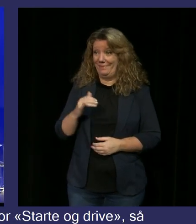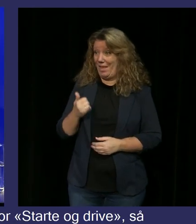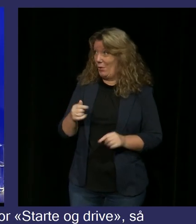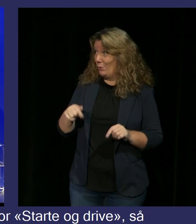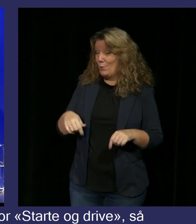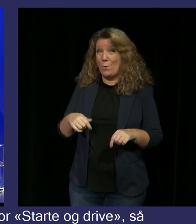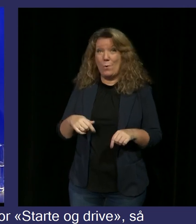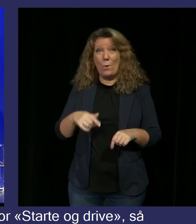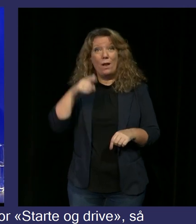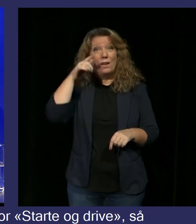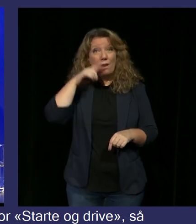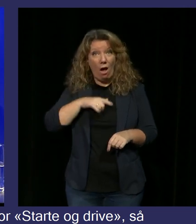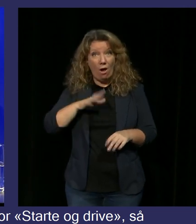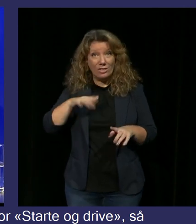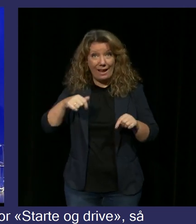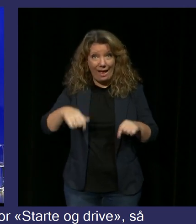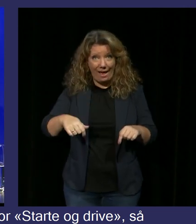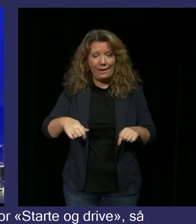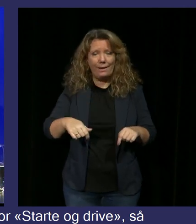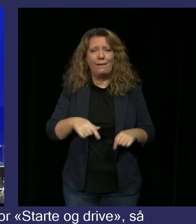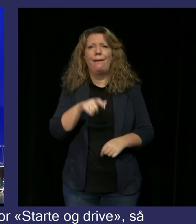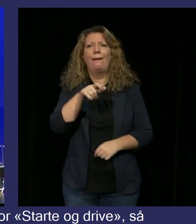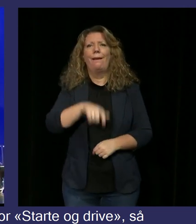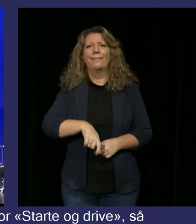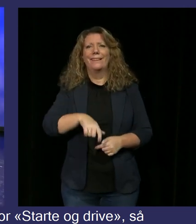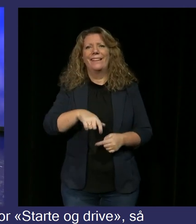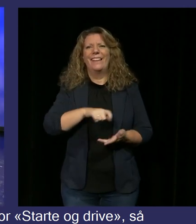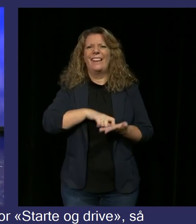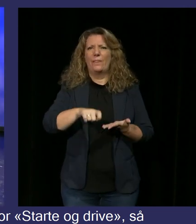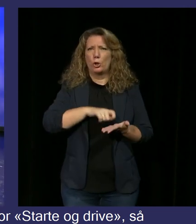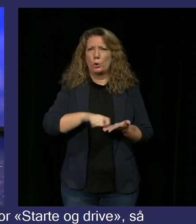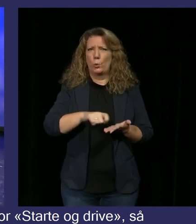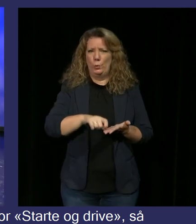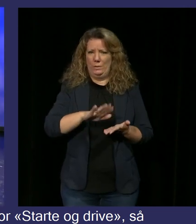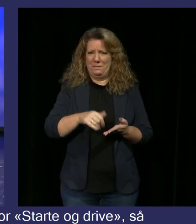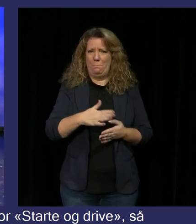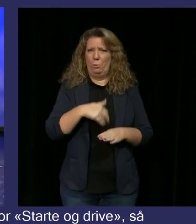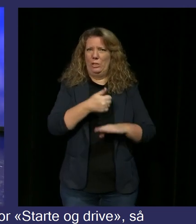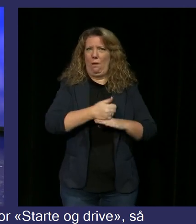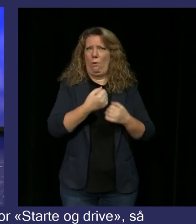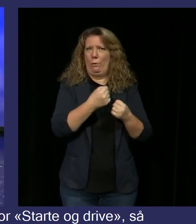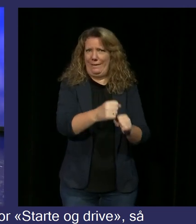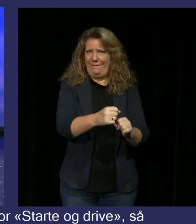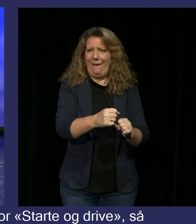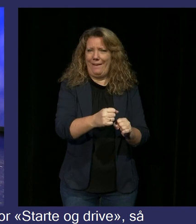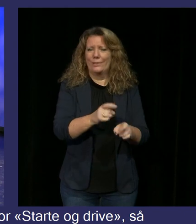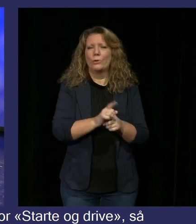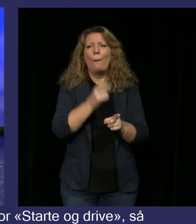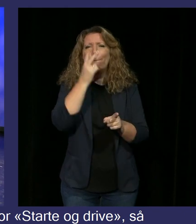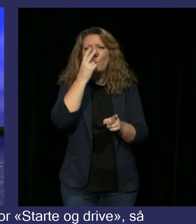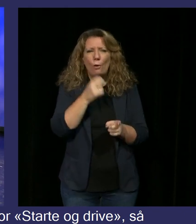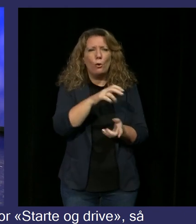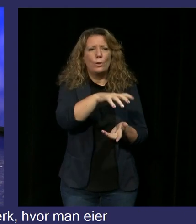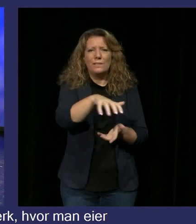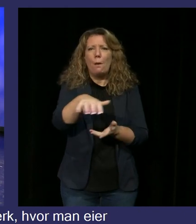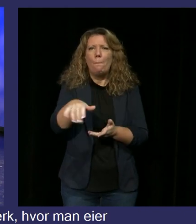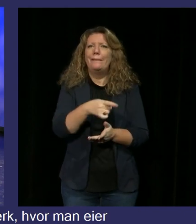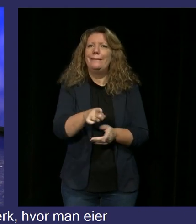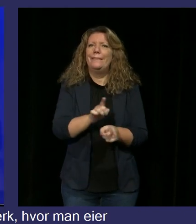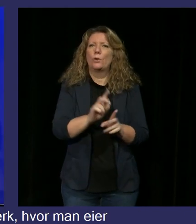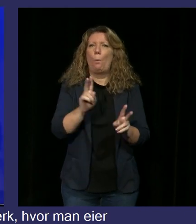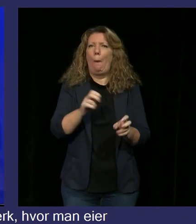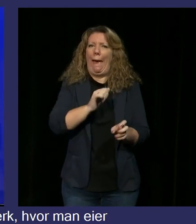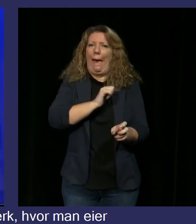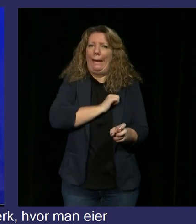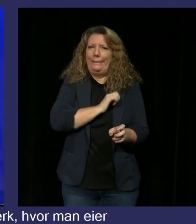her for eksempel. Han sitter jo da i redaksjonen for Start og Drive, så jeg prøver å samle de som faktisk eier begrepene, men det klart